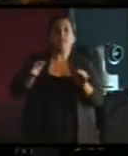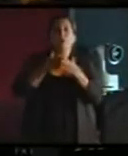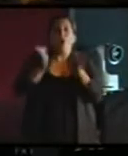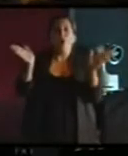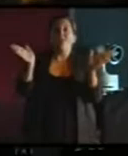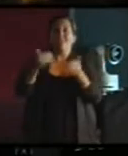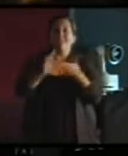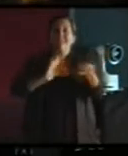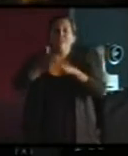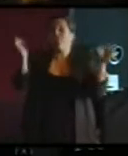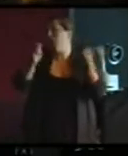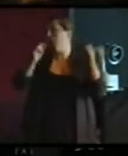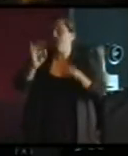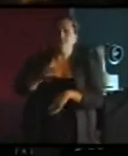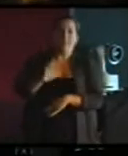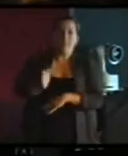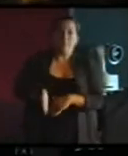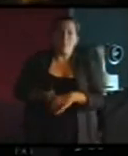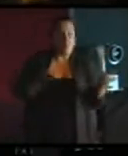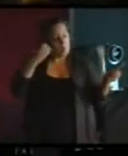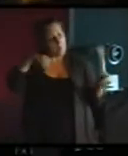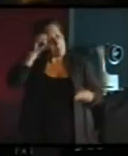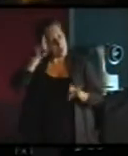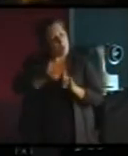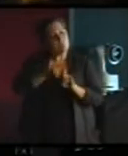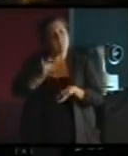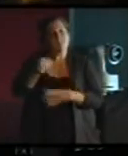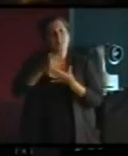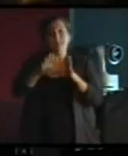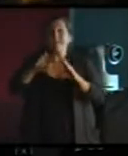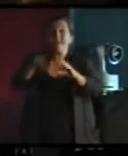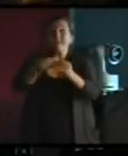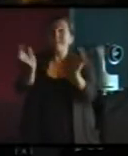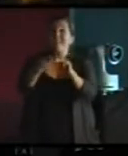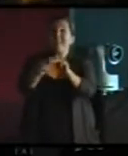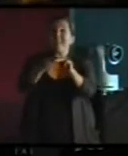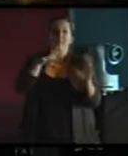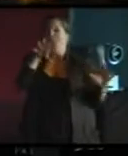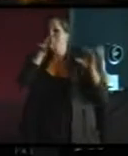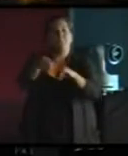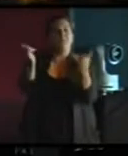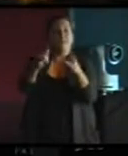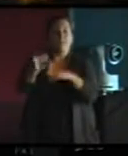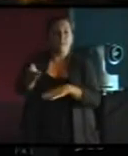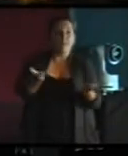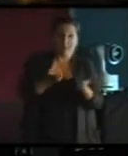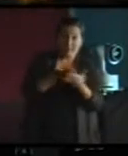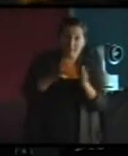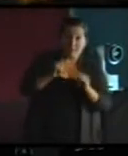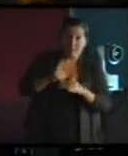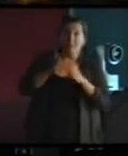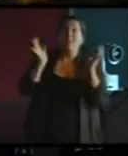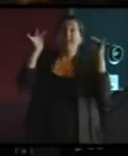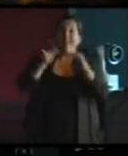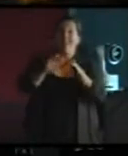toujours. Alors, voilà. C'est comme ça à Berlin aussi. Hein. Dès qu'il y a un lieu inoccupé, on y va. Hein, c'est ça, les halles urbaines, on ouvre et